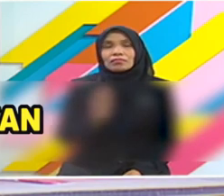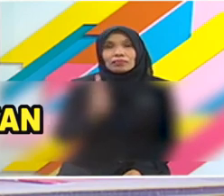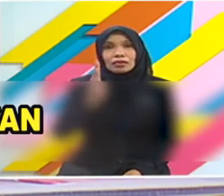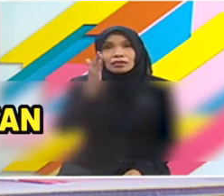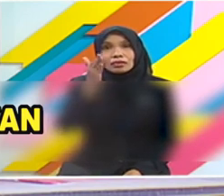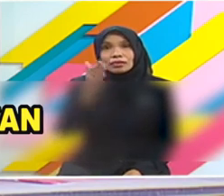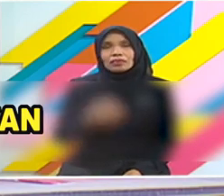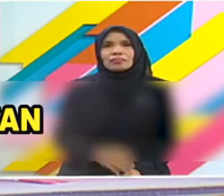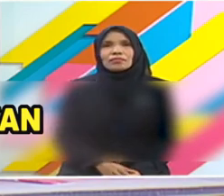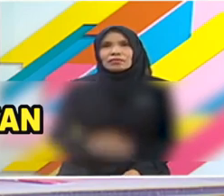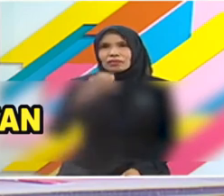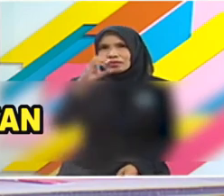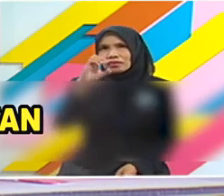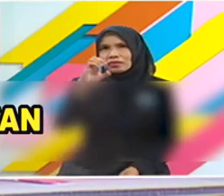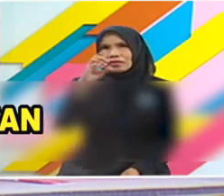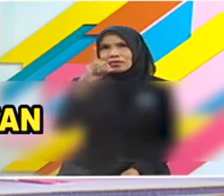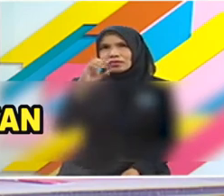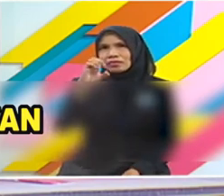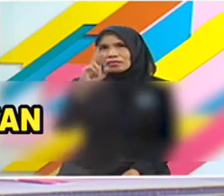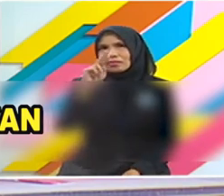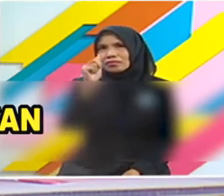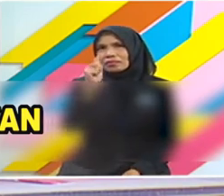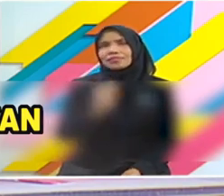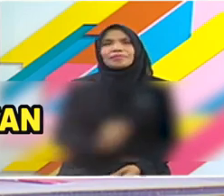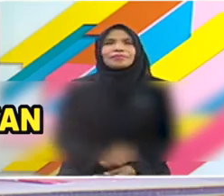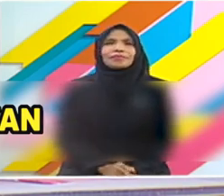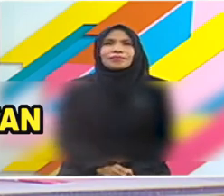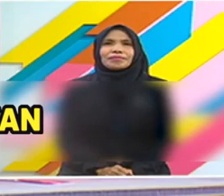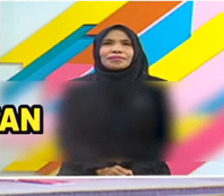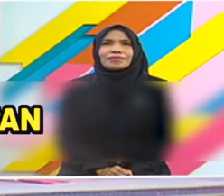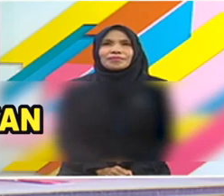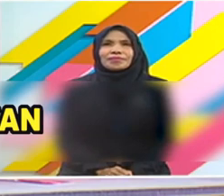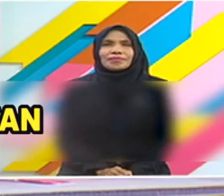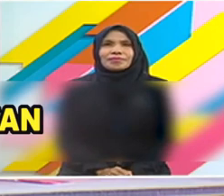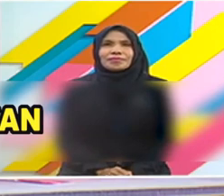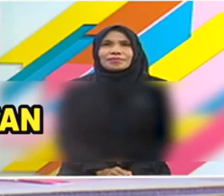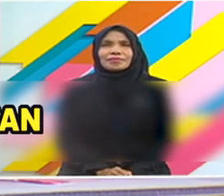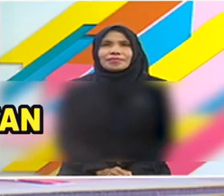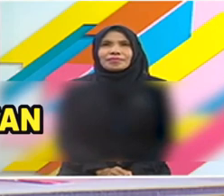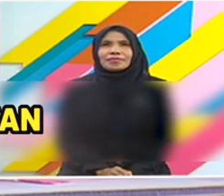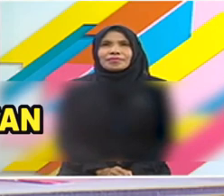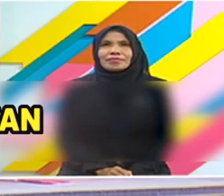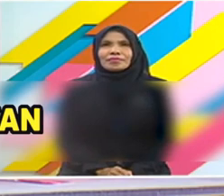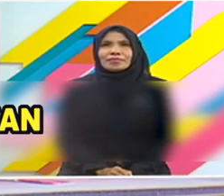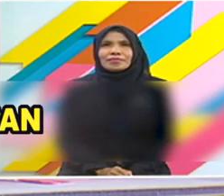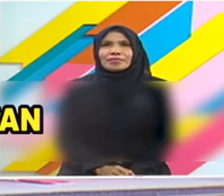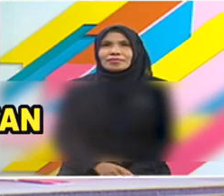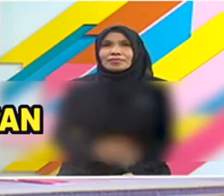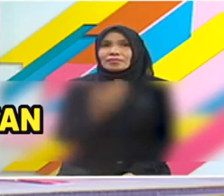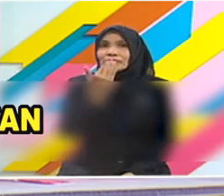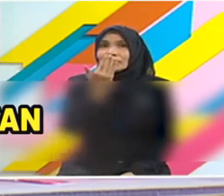terlalu panas ataupun minuman terlalu panas tu, kita akan rasa seolah-olah macam lidah kita tebal sikit, rasa